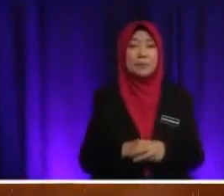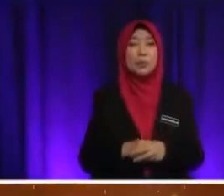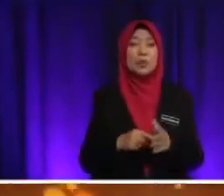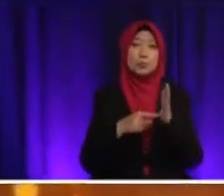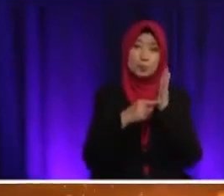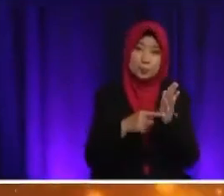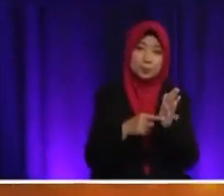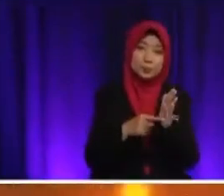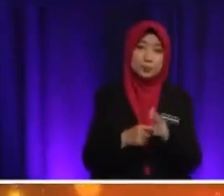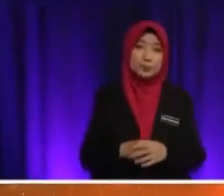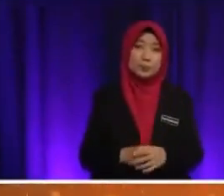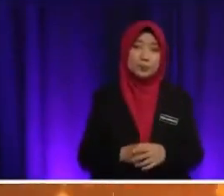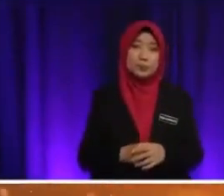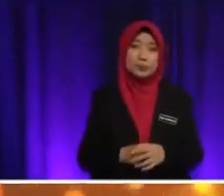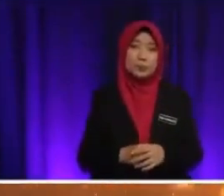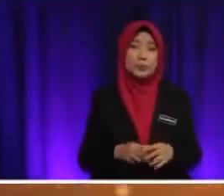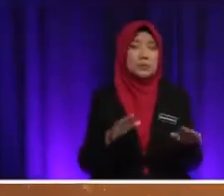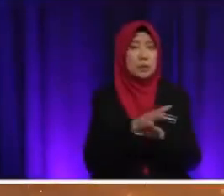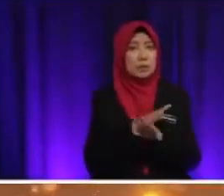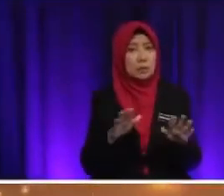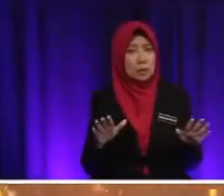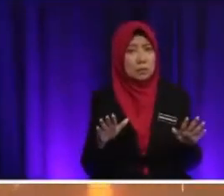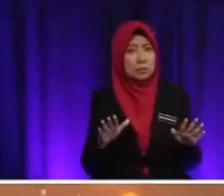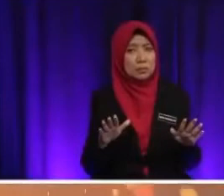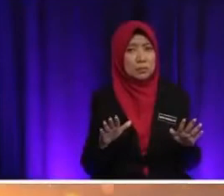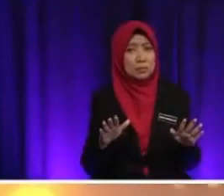dulu. Wah, apa tu? Jangan